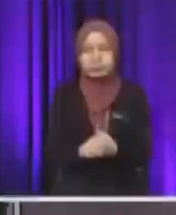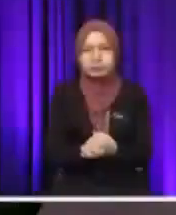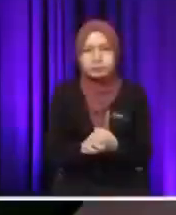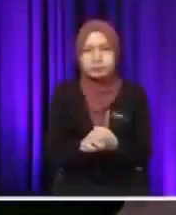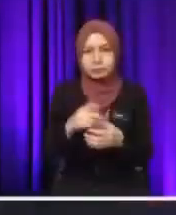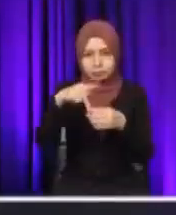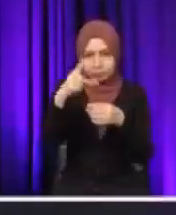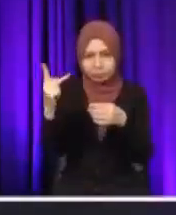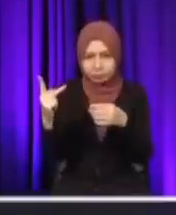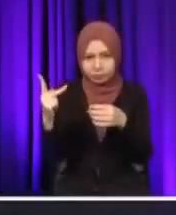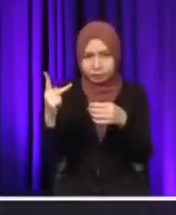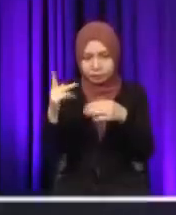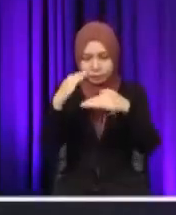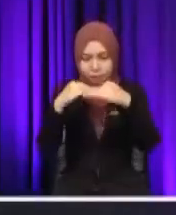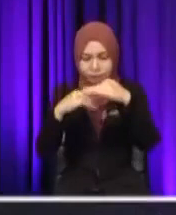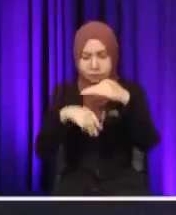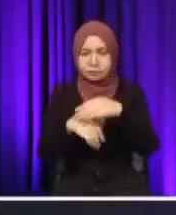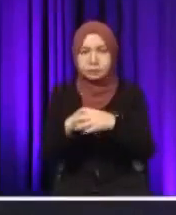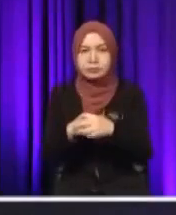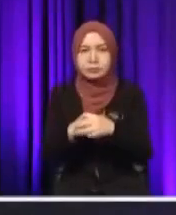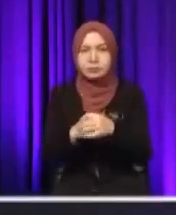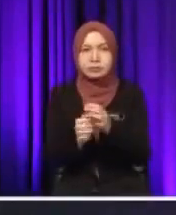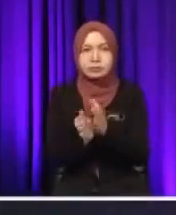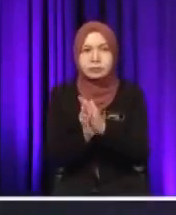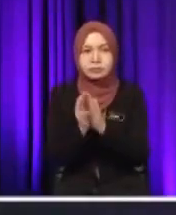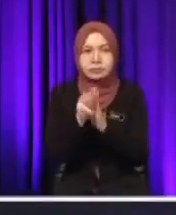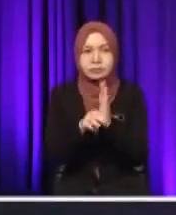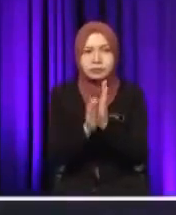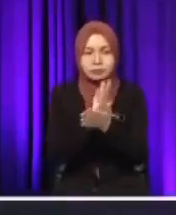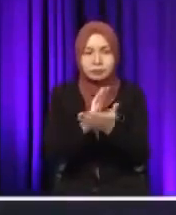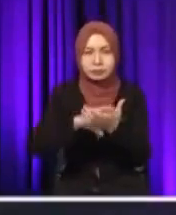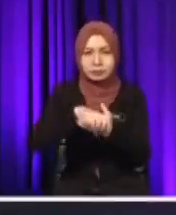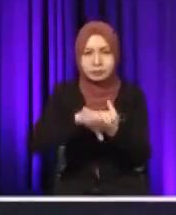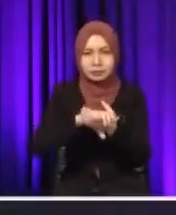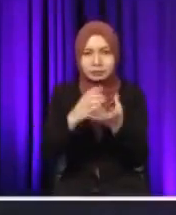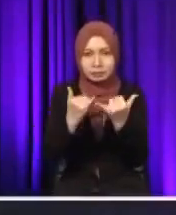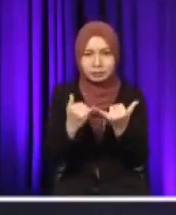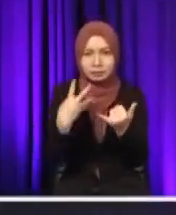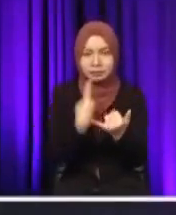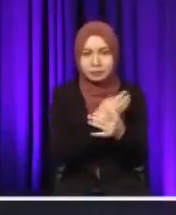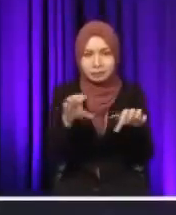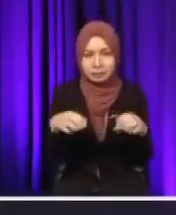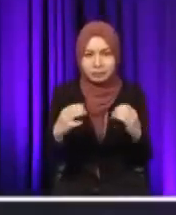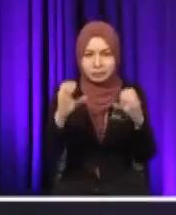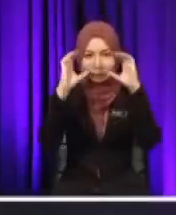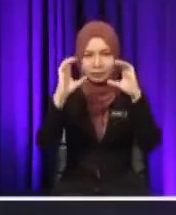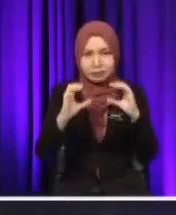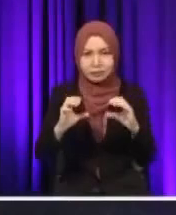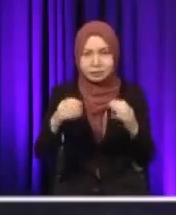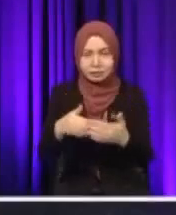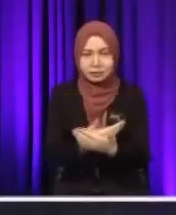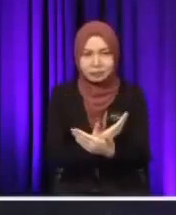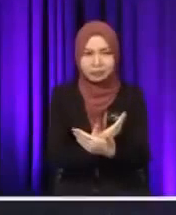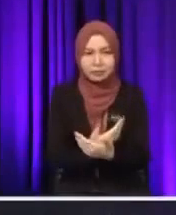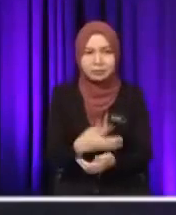Sekarang ni kita nak buat cara baru. Oh, wow. Cara baru, style baru. Style baru. Kita dah ada